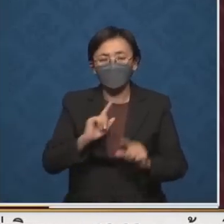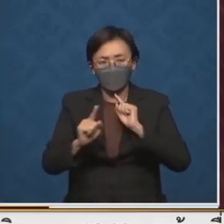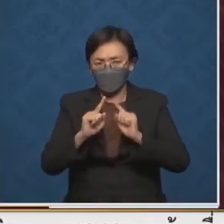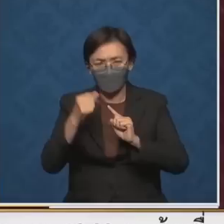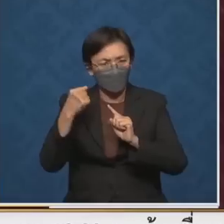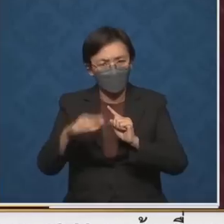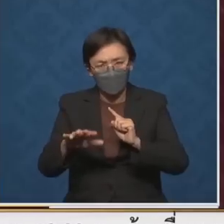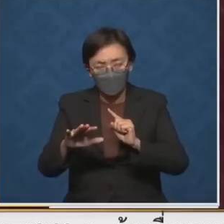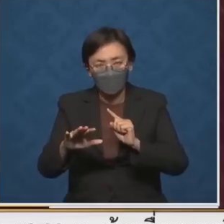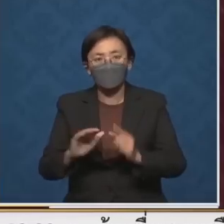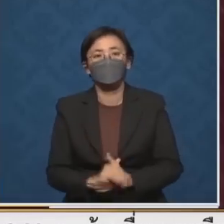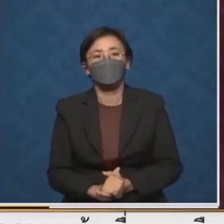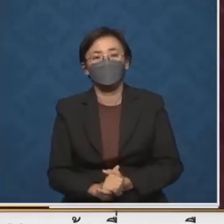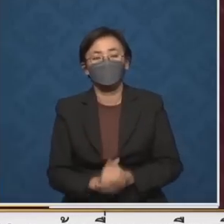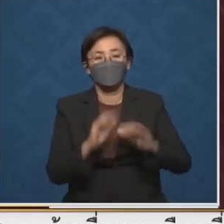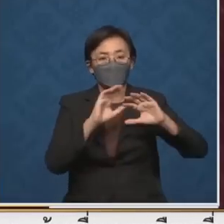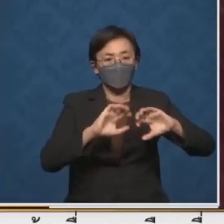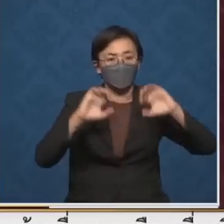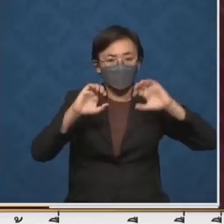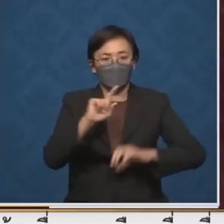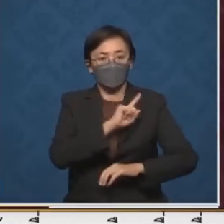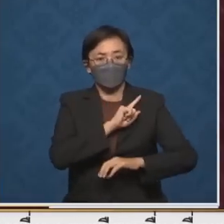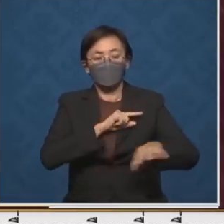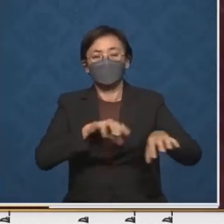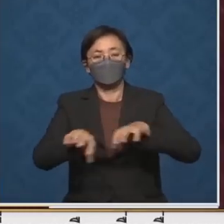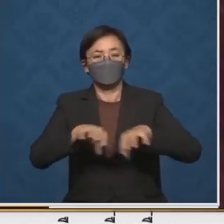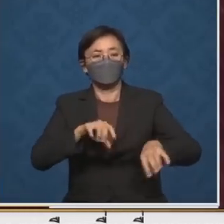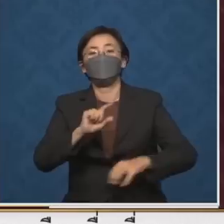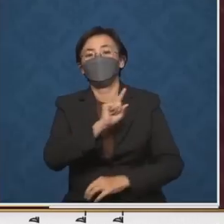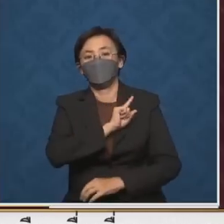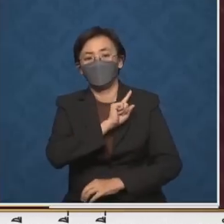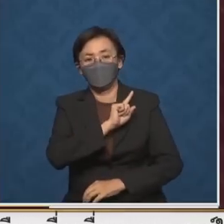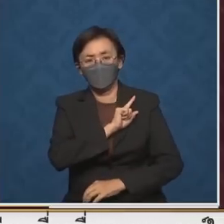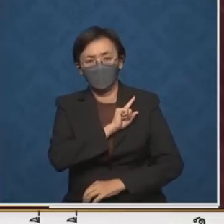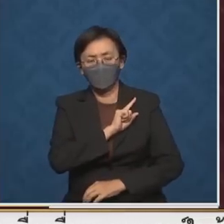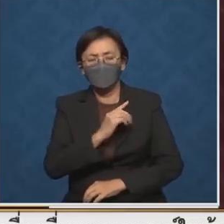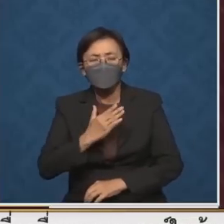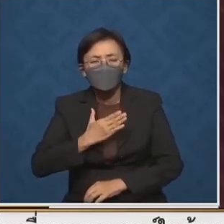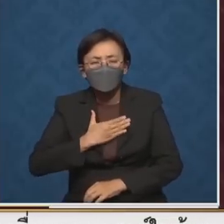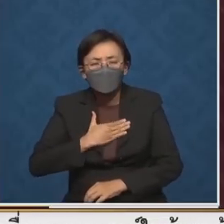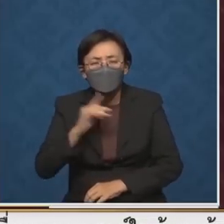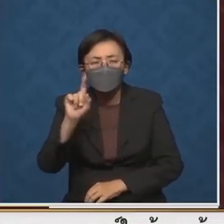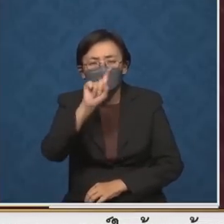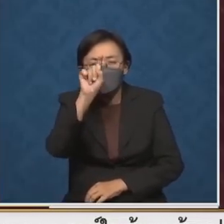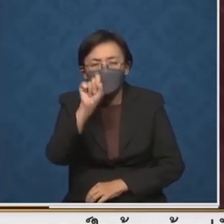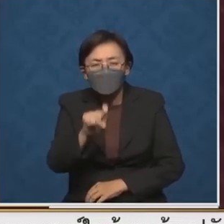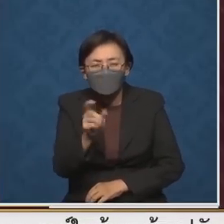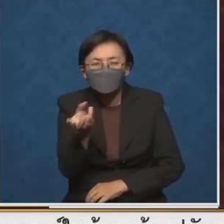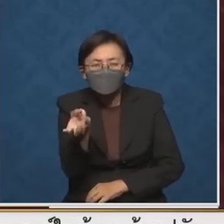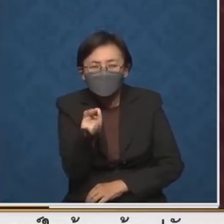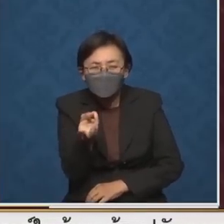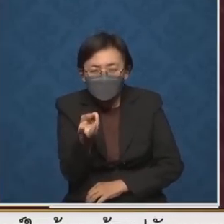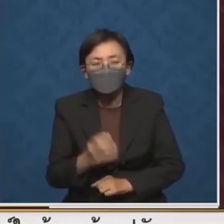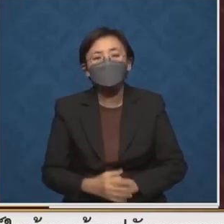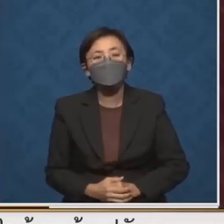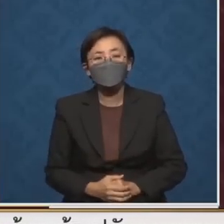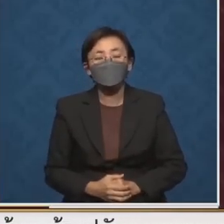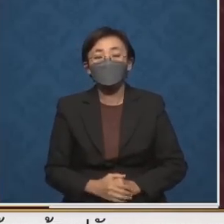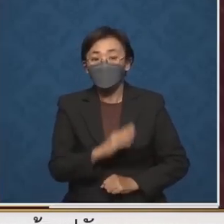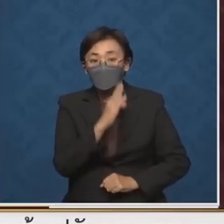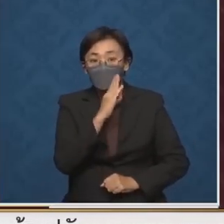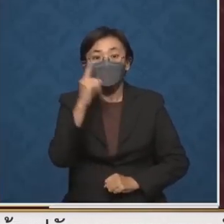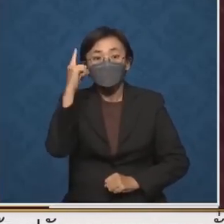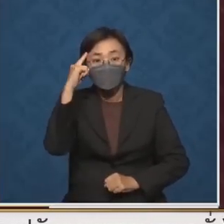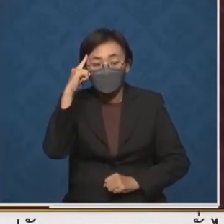ไม่ได้ยกเว้นรัฐบาเป็นคนจัดการผมสงสายอยู่นิดเดียวถ้าท่านคิดว่า